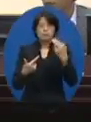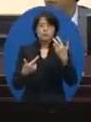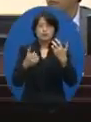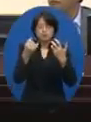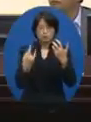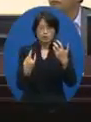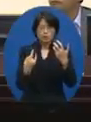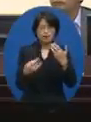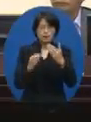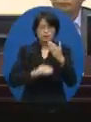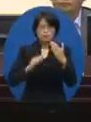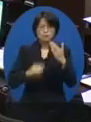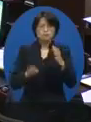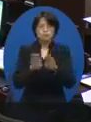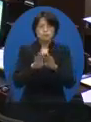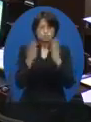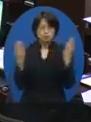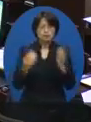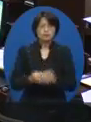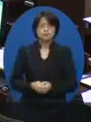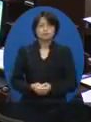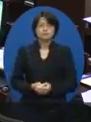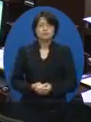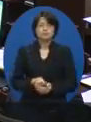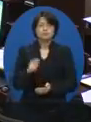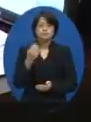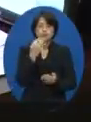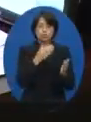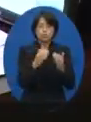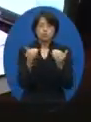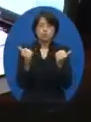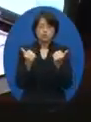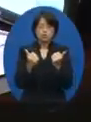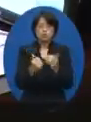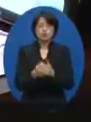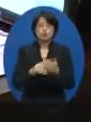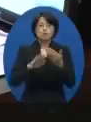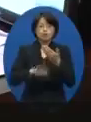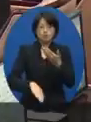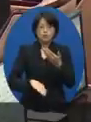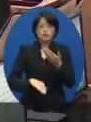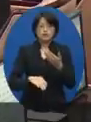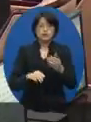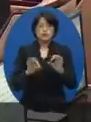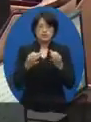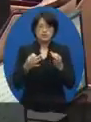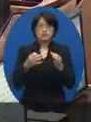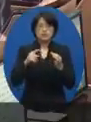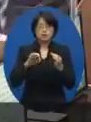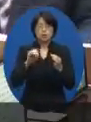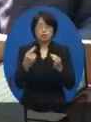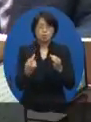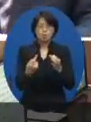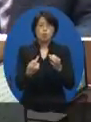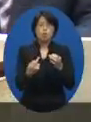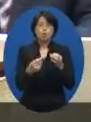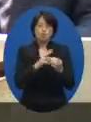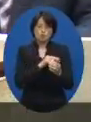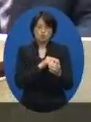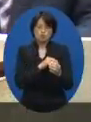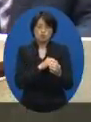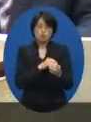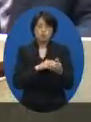2차 본회의가 열렸습니다. 이 자리에서 경기도의회는 후반기 의장의 김경호 의원을, 부의장에는 임채호